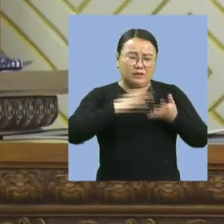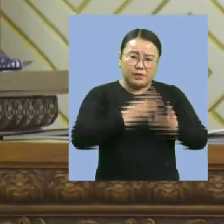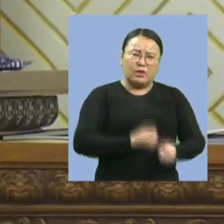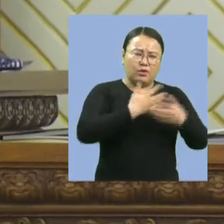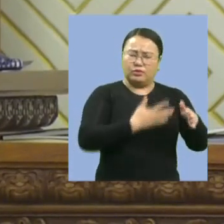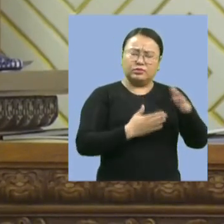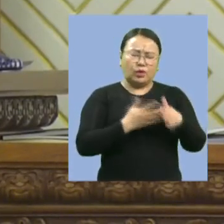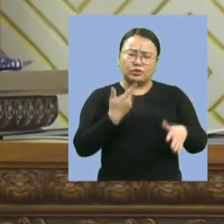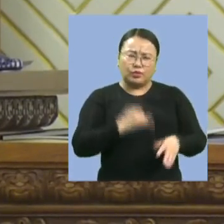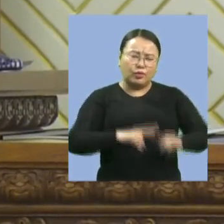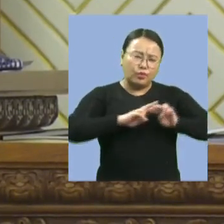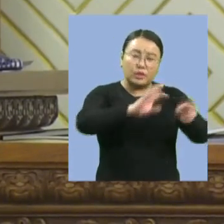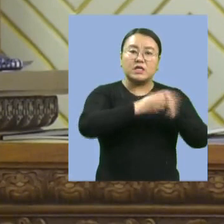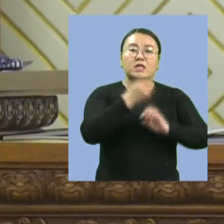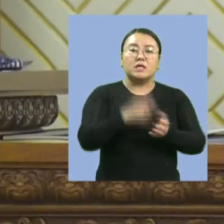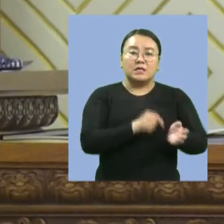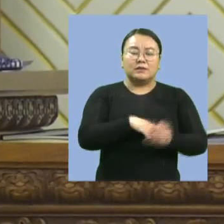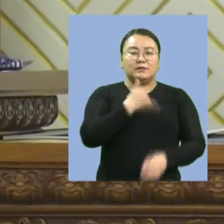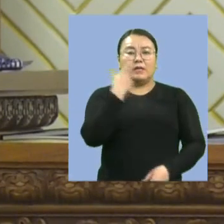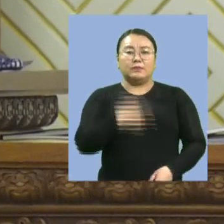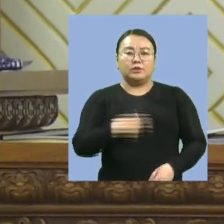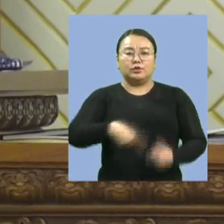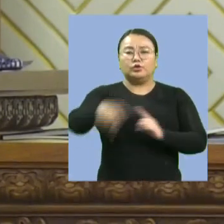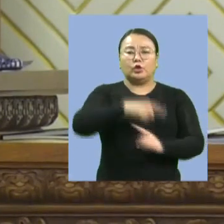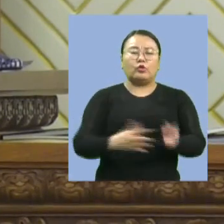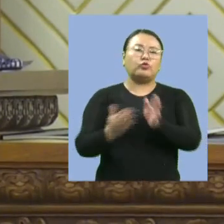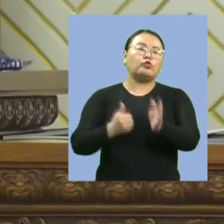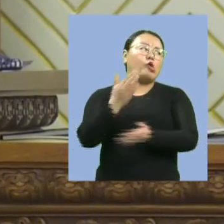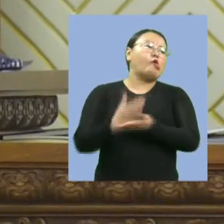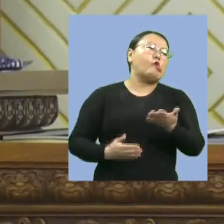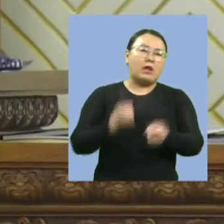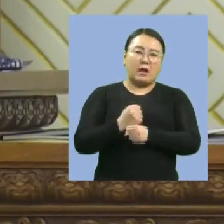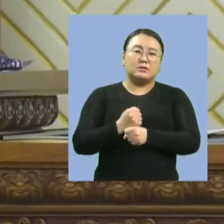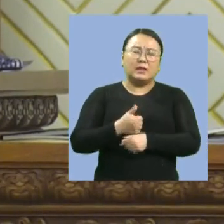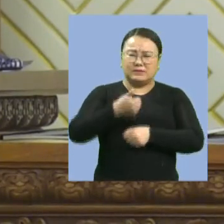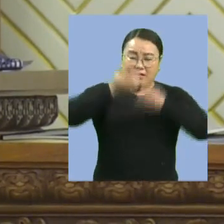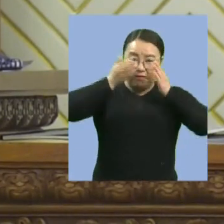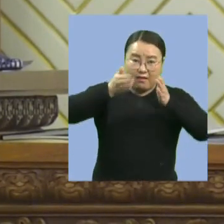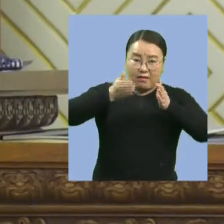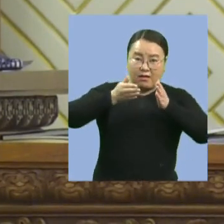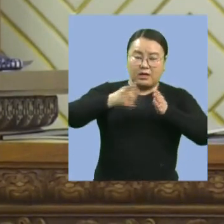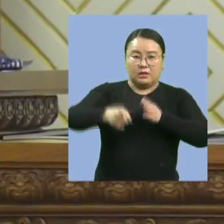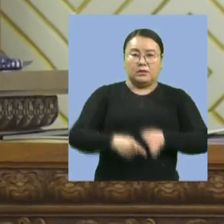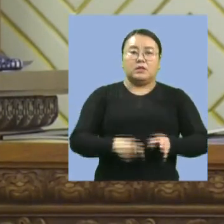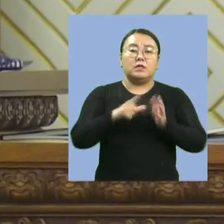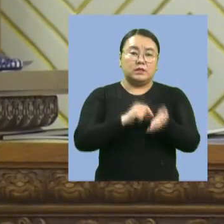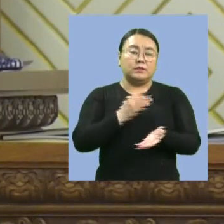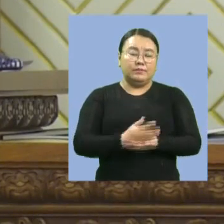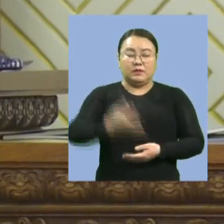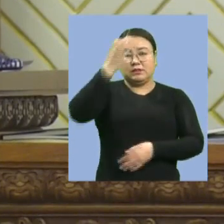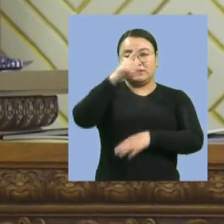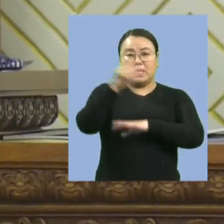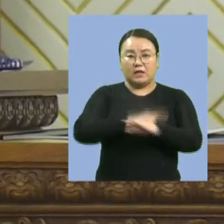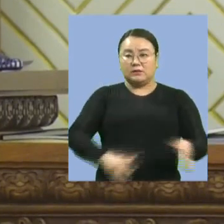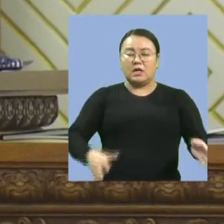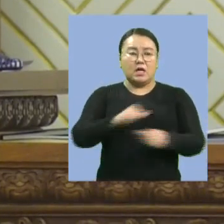Тайлбар нь дариулах ажлыг тасралтгүй явуулах хэрэгтэй. Зарим гүшүү тойрогтоо дутуу хагас ажиллаж байгаадаа анхаарал дүгнэлт хийвэл